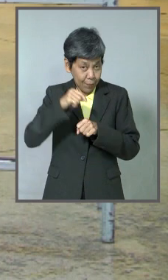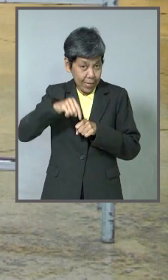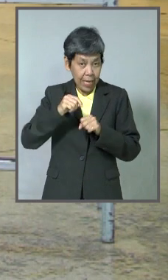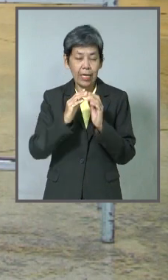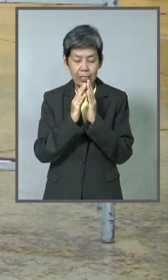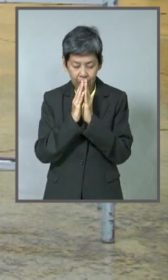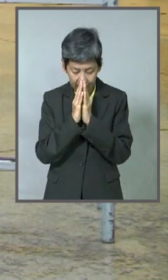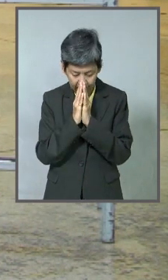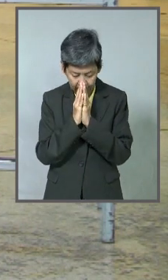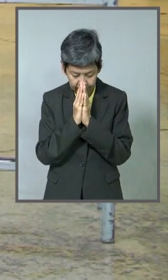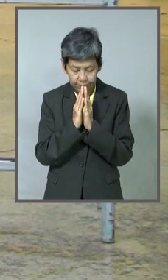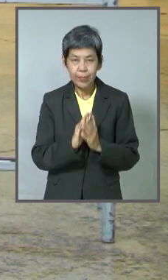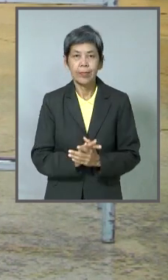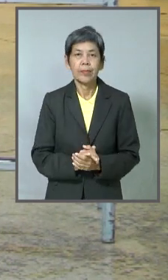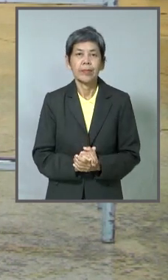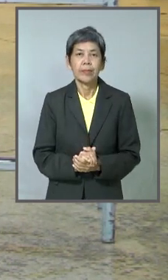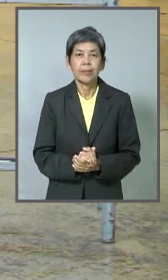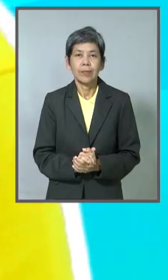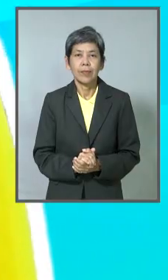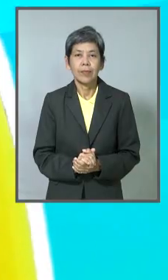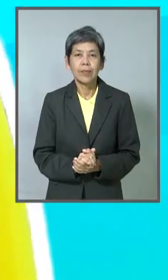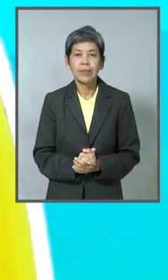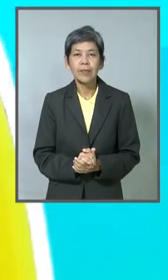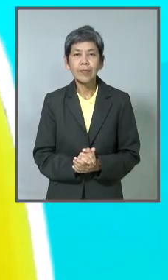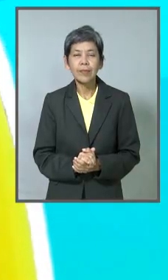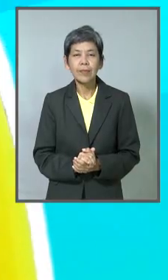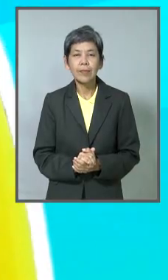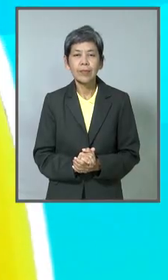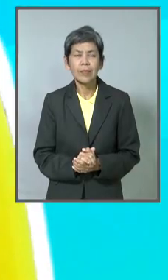มบูรณ์การทอจำกัดค่ะสวัสดีค่ะน้องท็อป สวัสดีครับ